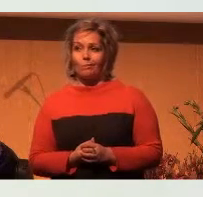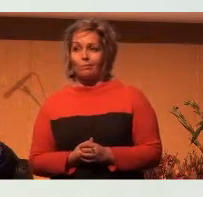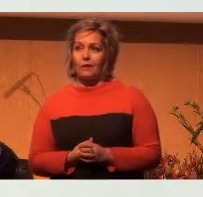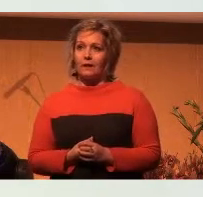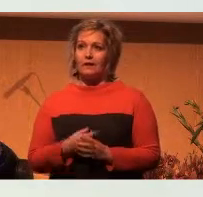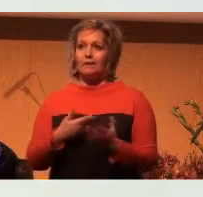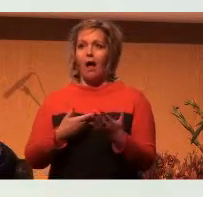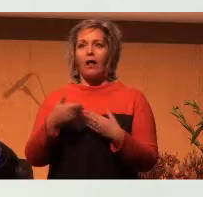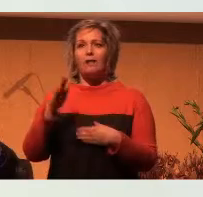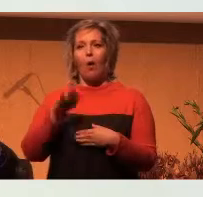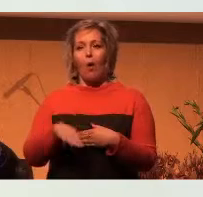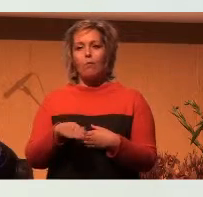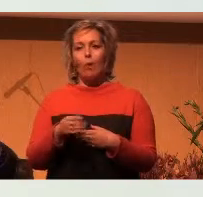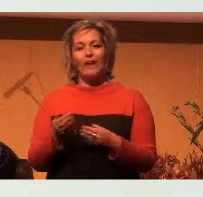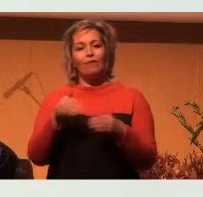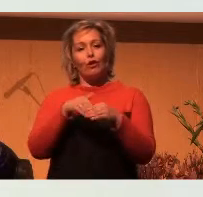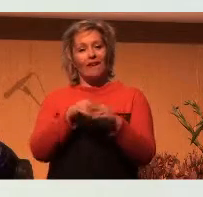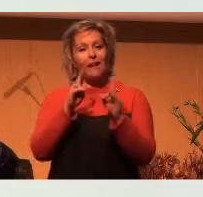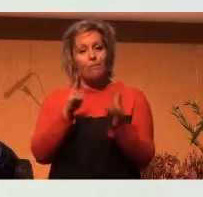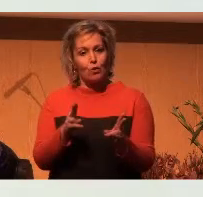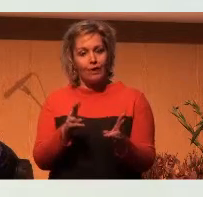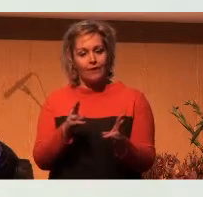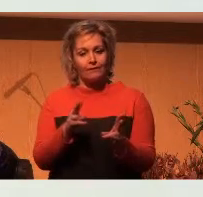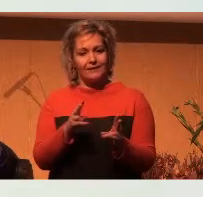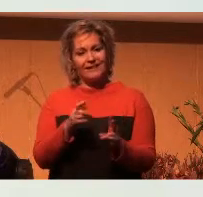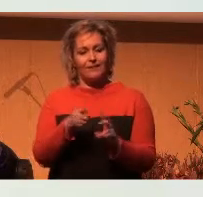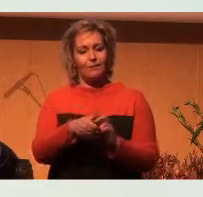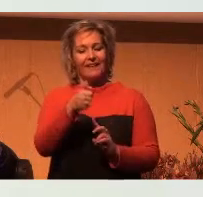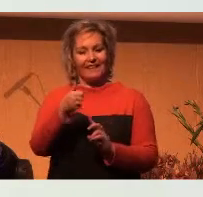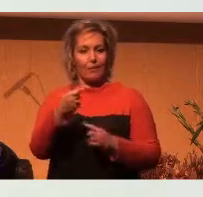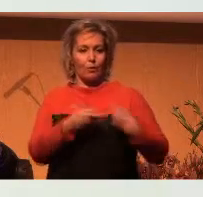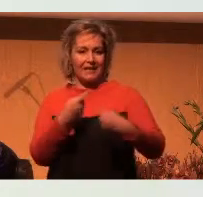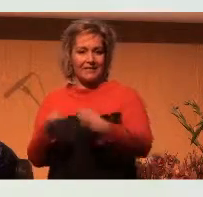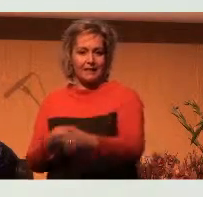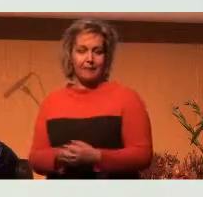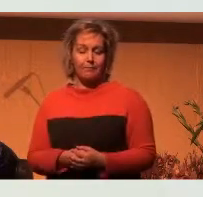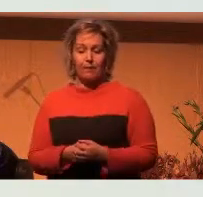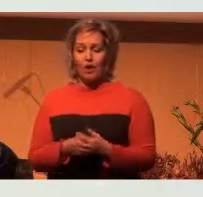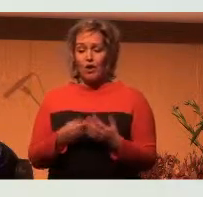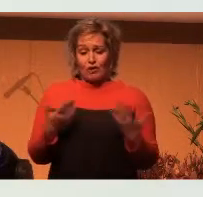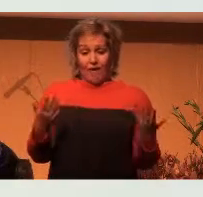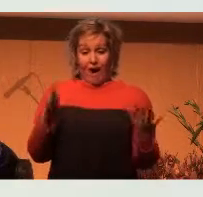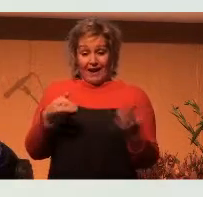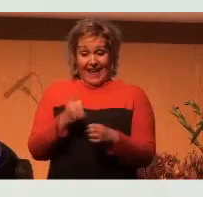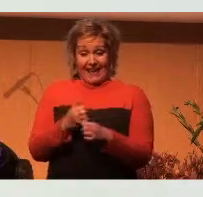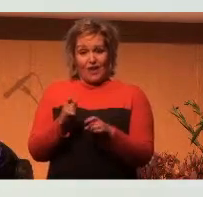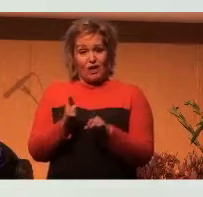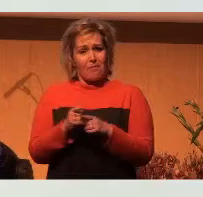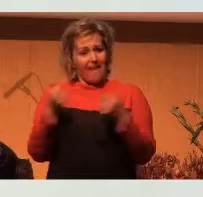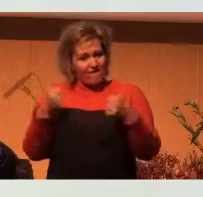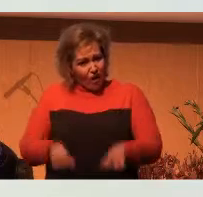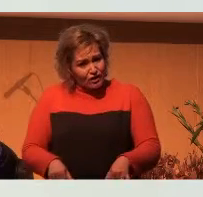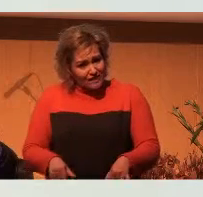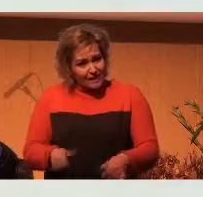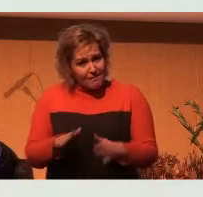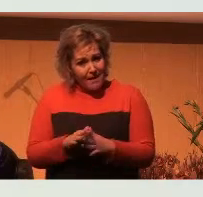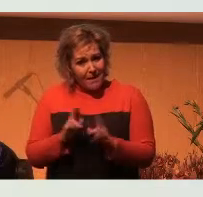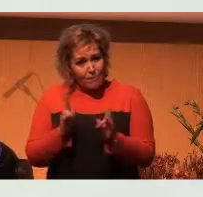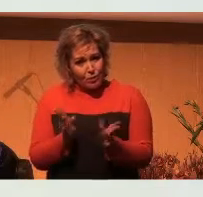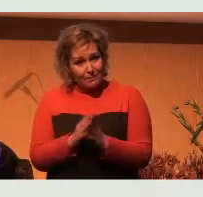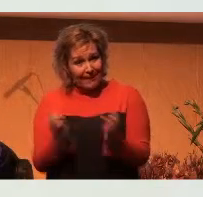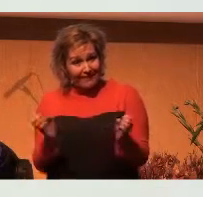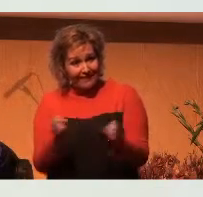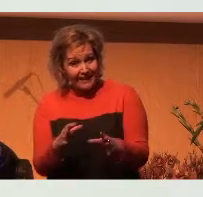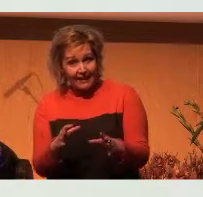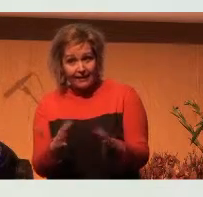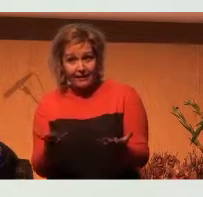Det handler jo da også om å involvere brukerne i de sentrale prosessene. Så hva det egentlig som vanskelig med